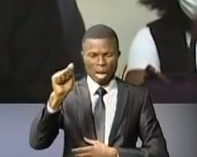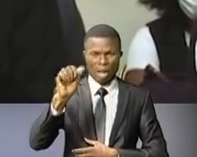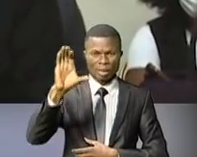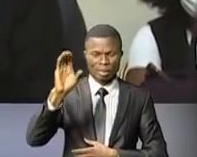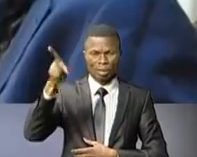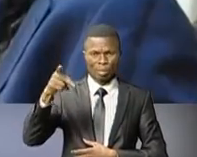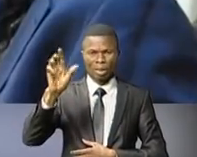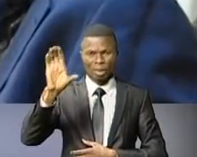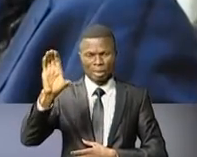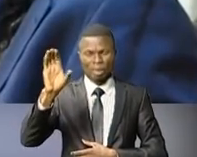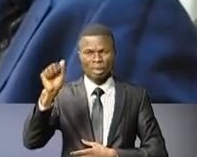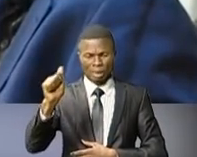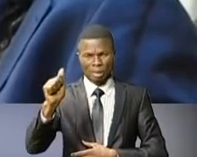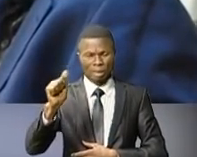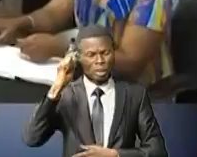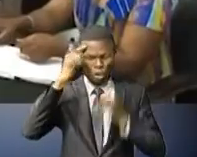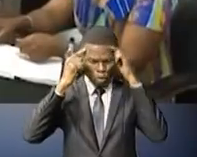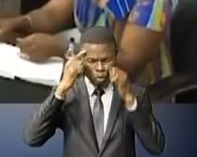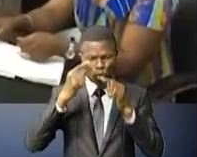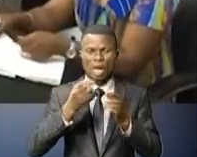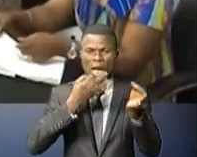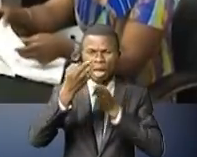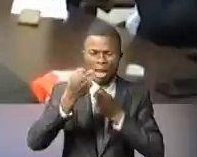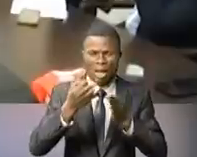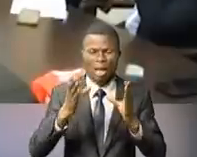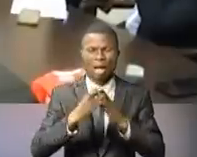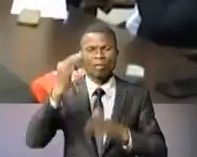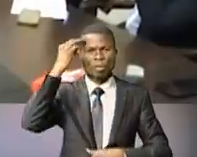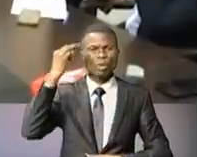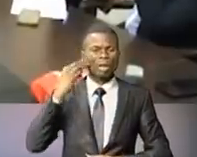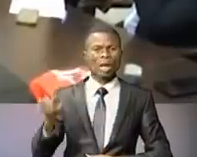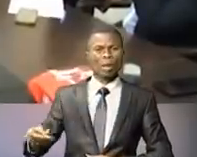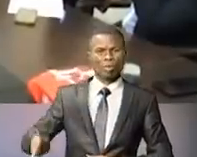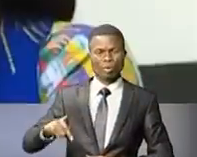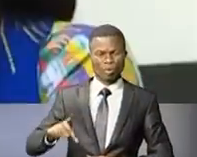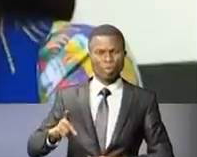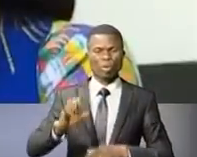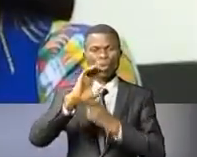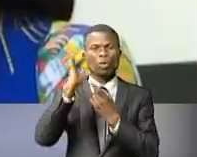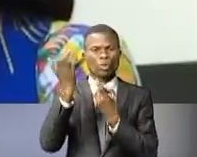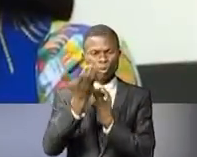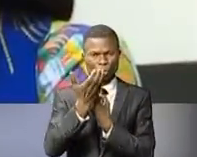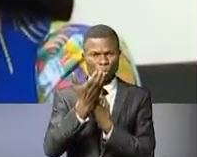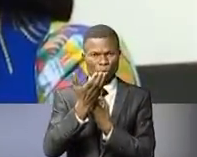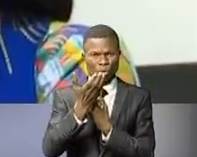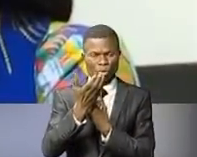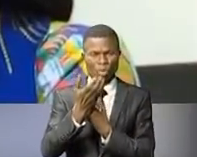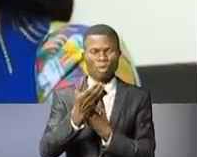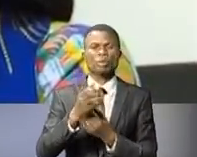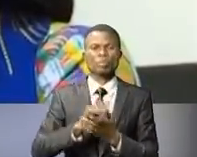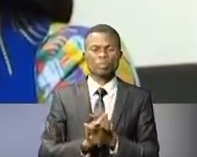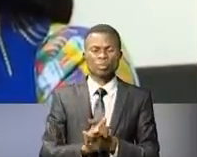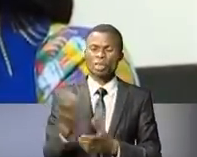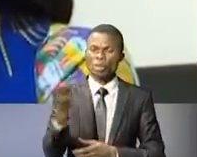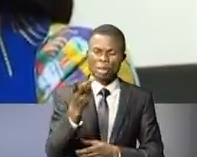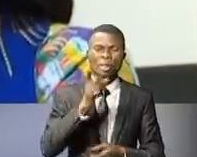Raymond Ayali Ramazani. Souci qu'il a partagé avec la ministre provinciale de la culture et des arts, Yvette Tabou. Ils